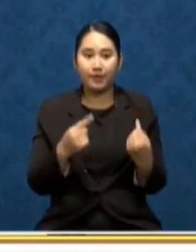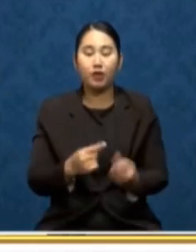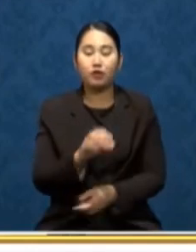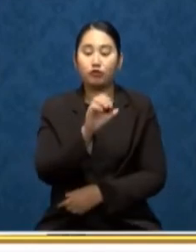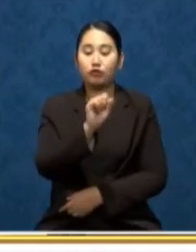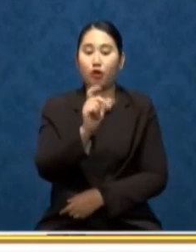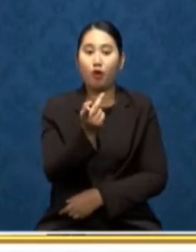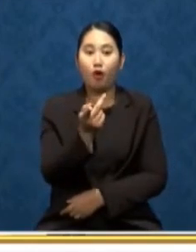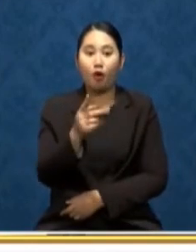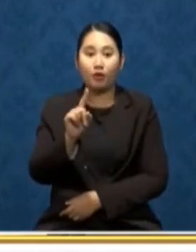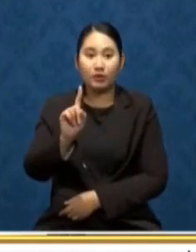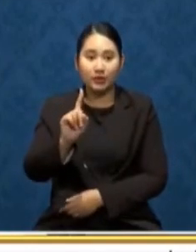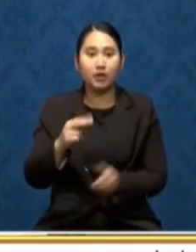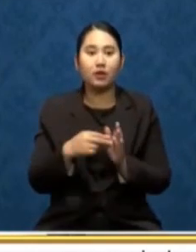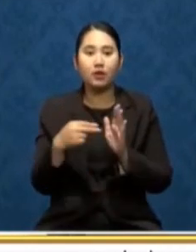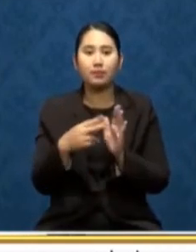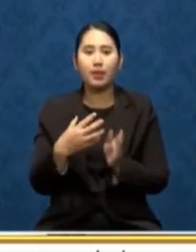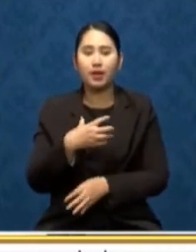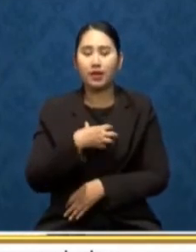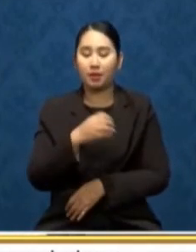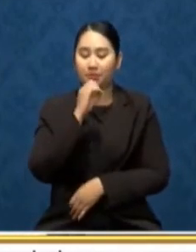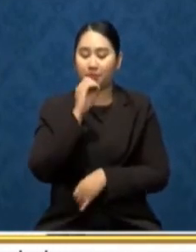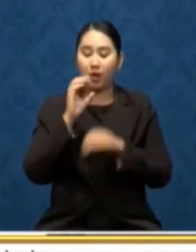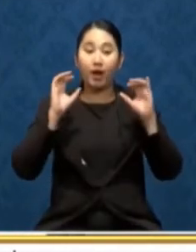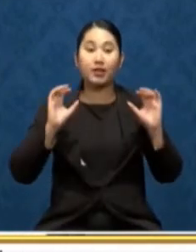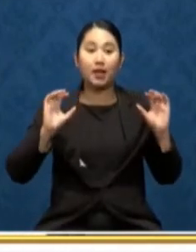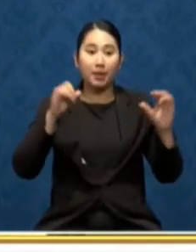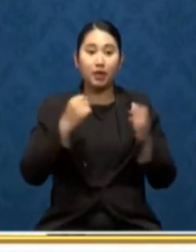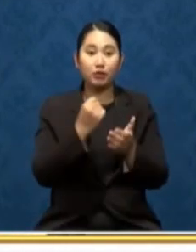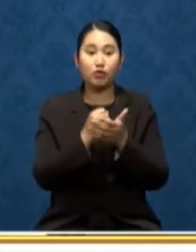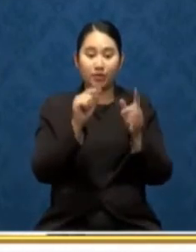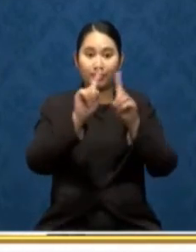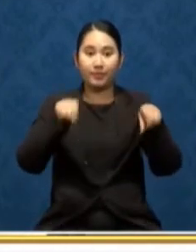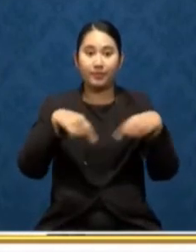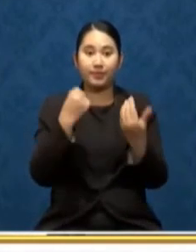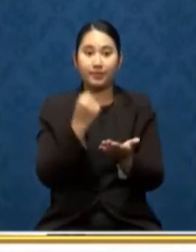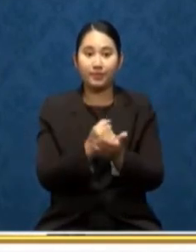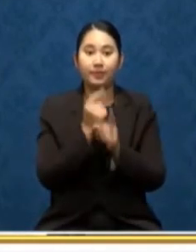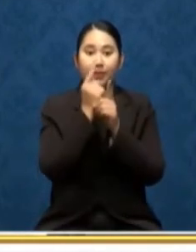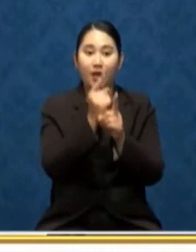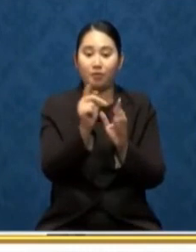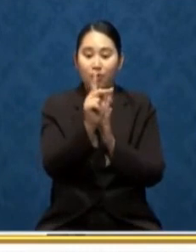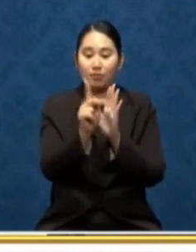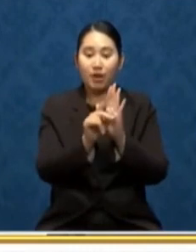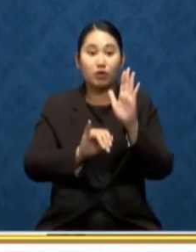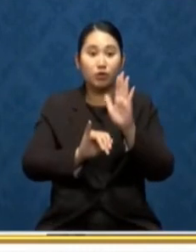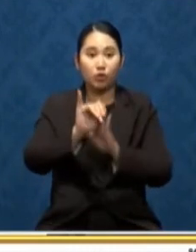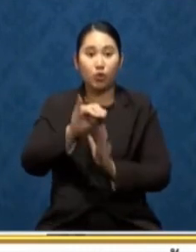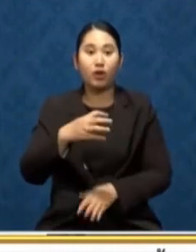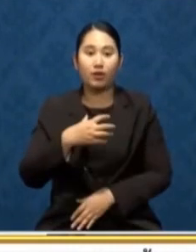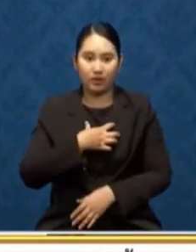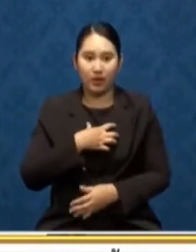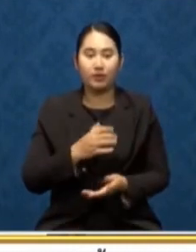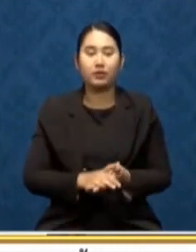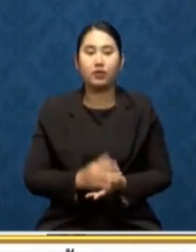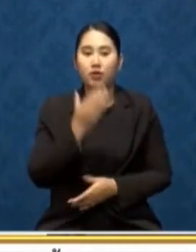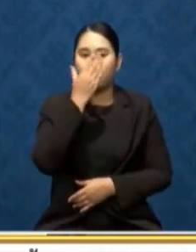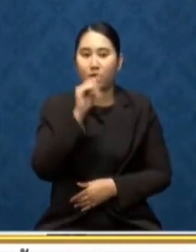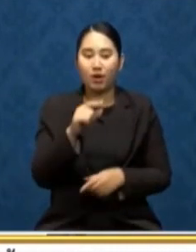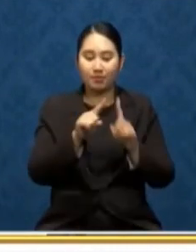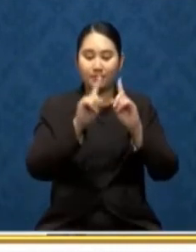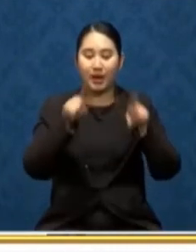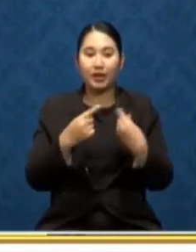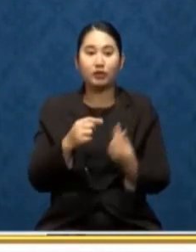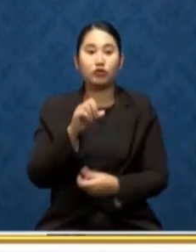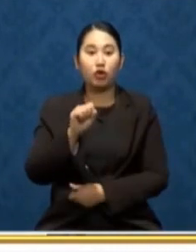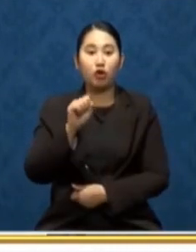ท่านั้นจึงมีความต้องการให้ทางภาครัฐออกโฉนดที่ดินให้ถูกต้องตามกฎหมายเพราะเพียงลำพังแค่สค.1